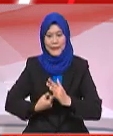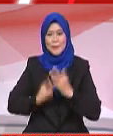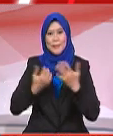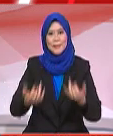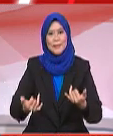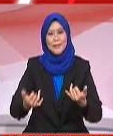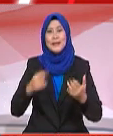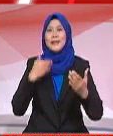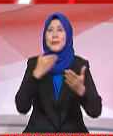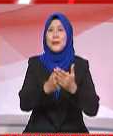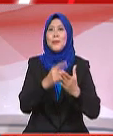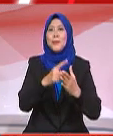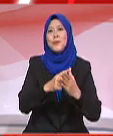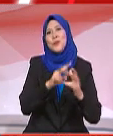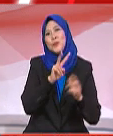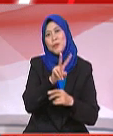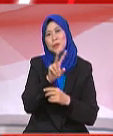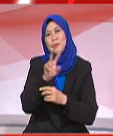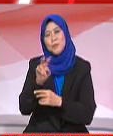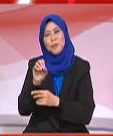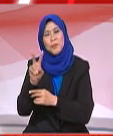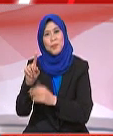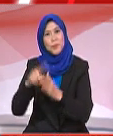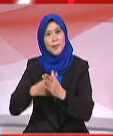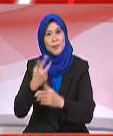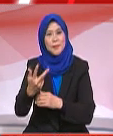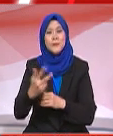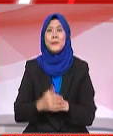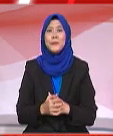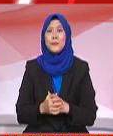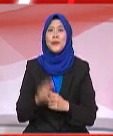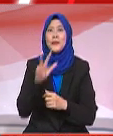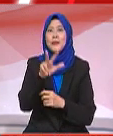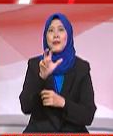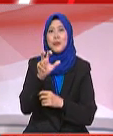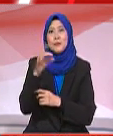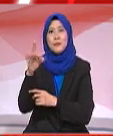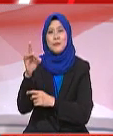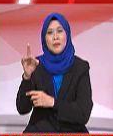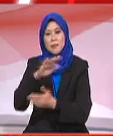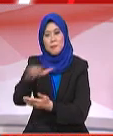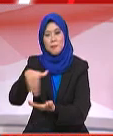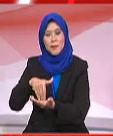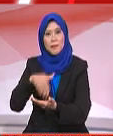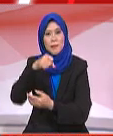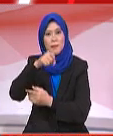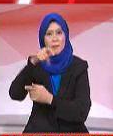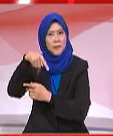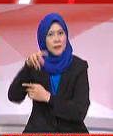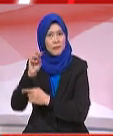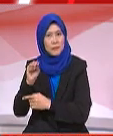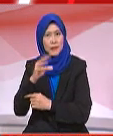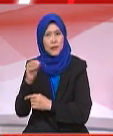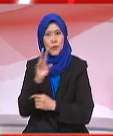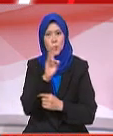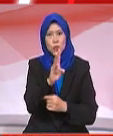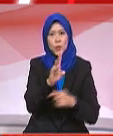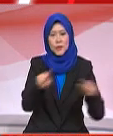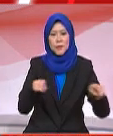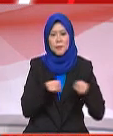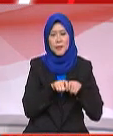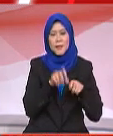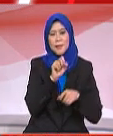25 Mac 2021. Peperiksaan dijalankan di 314 pusat peperiksaan SPM dan 7 pusat